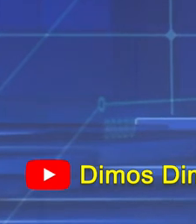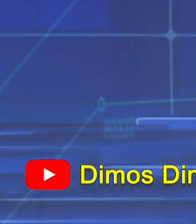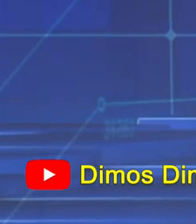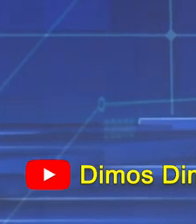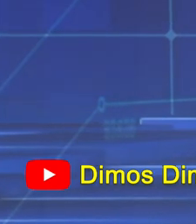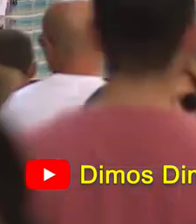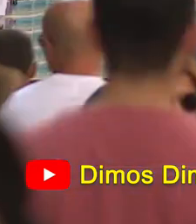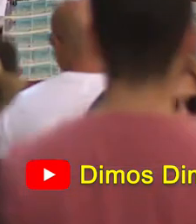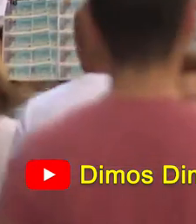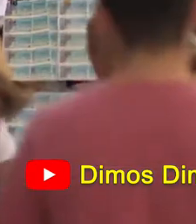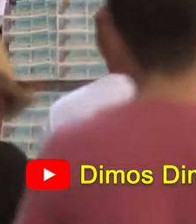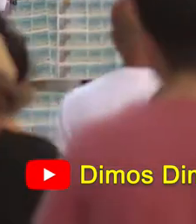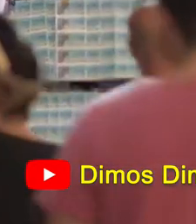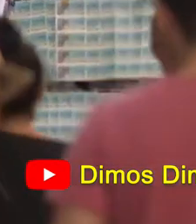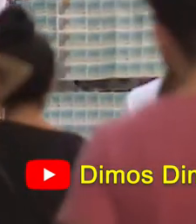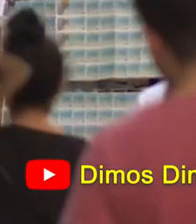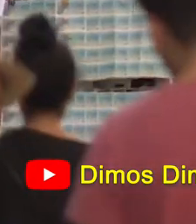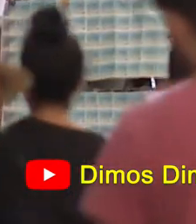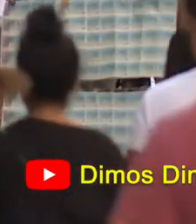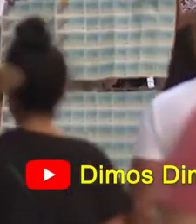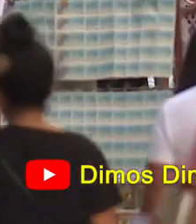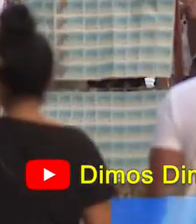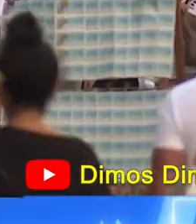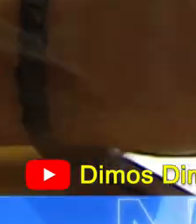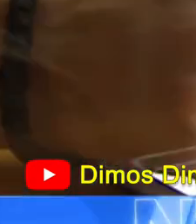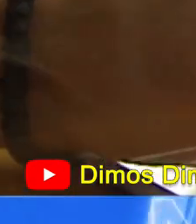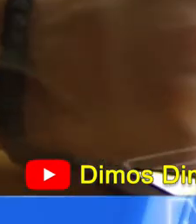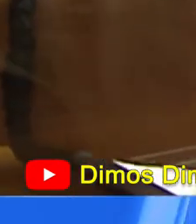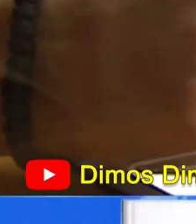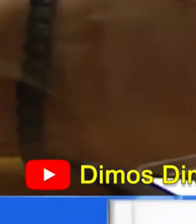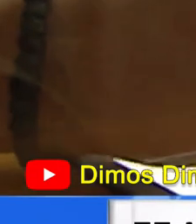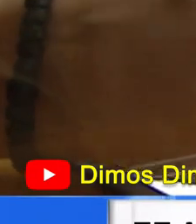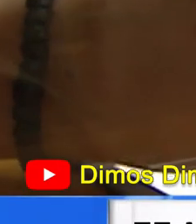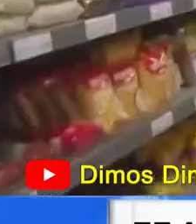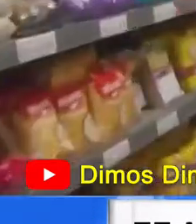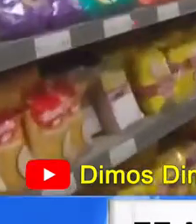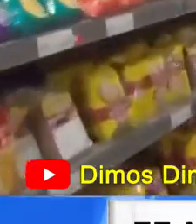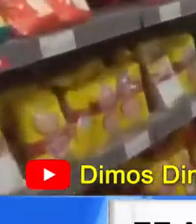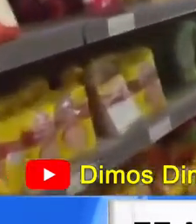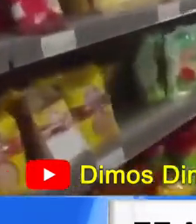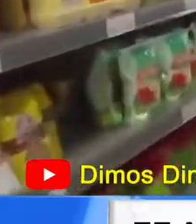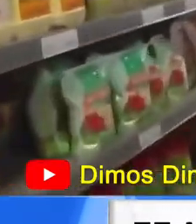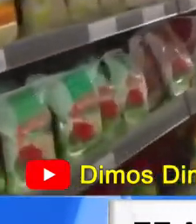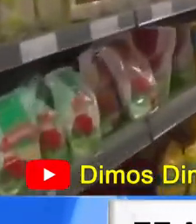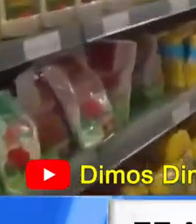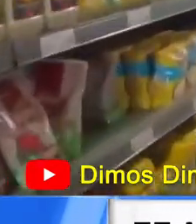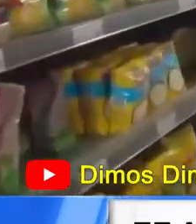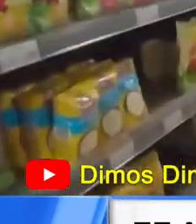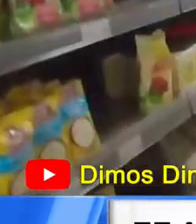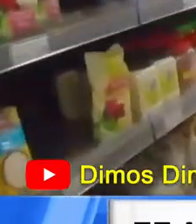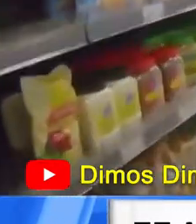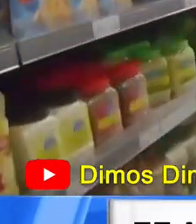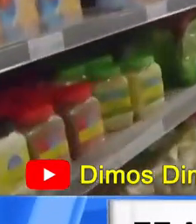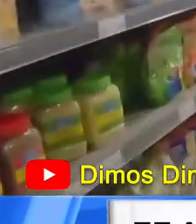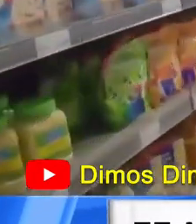στην εφορεία ασφυκτιούν τα νοικοκυριά από τα χρέη σε τράπεζες και φορεία την ώρα που η ακρίβεια σε τρόφιμα και άλλα είδη πρώτης